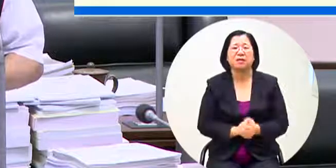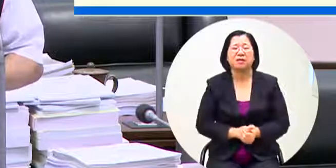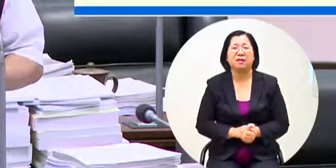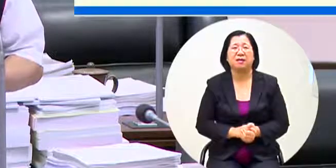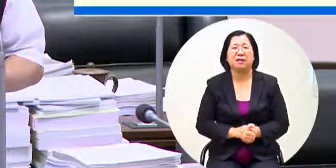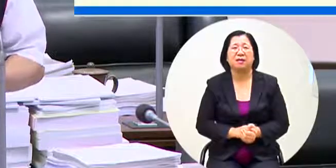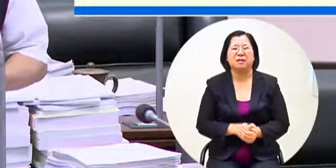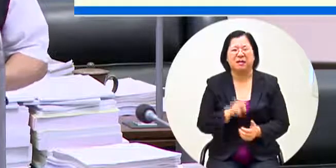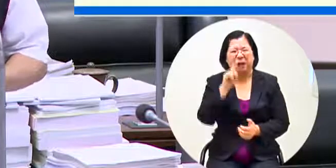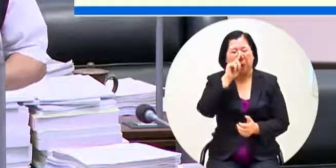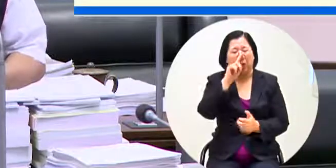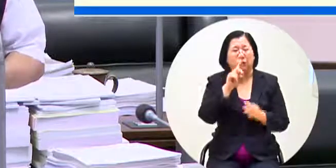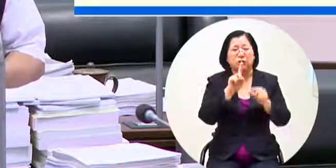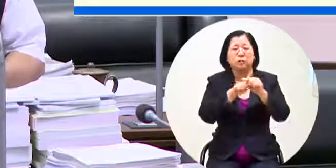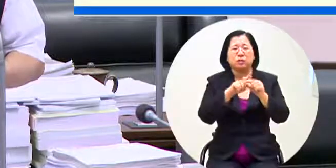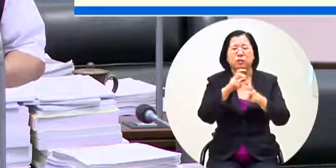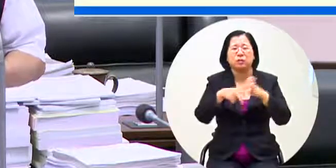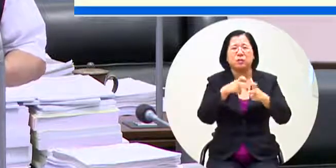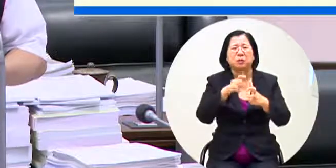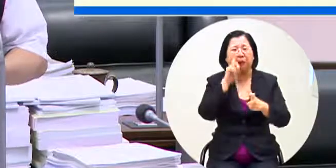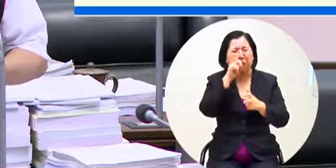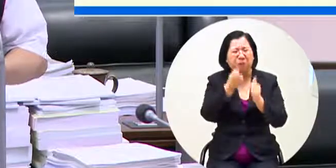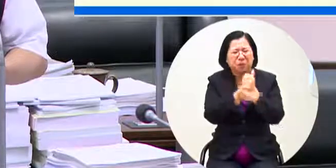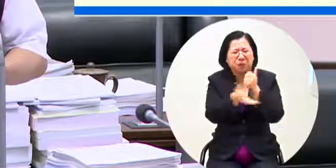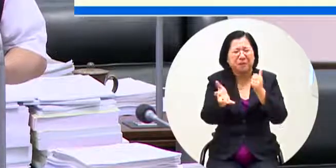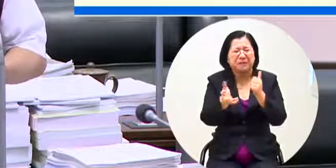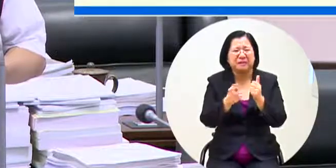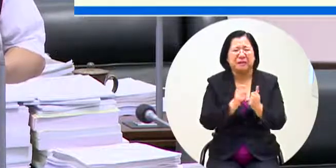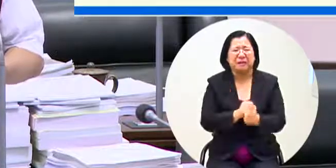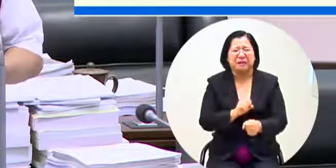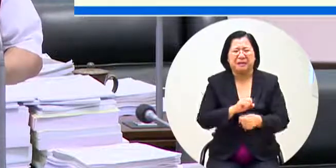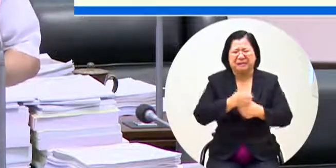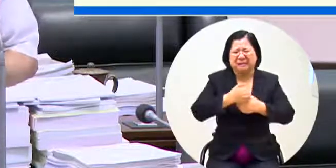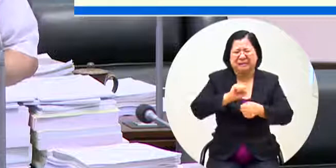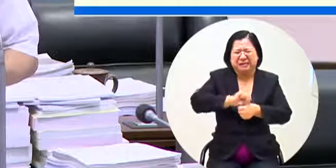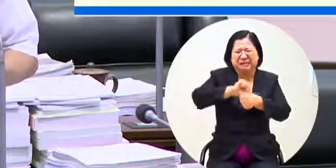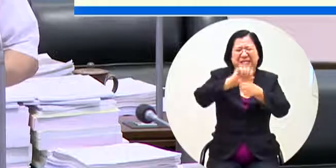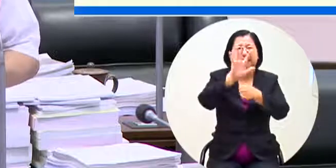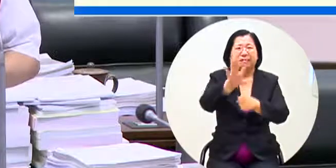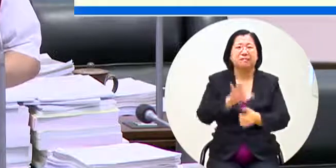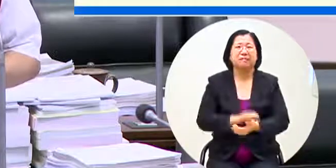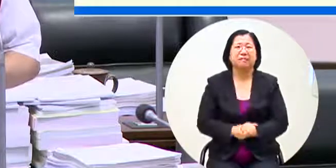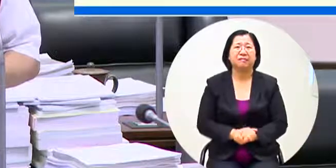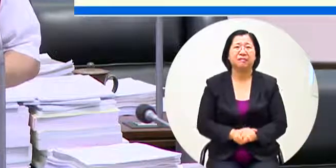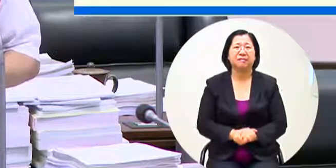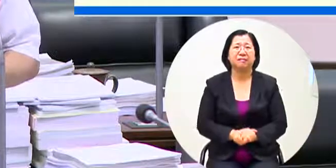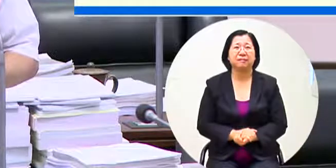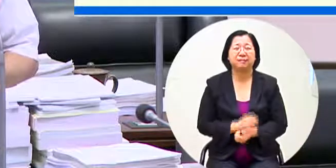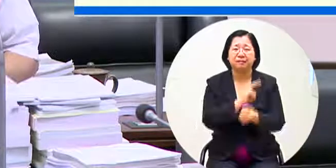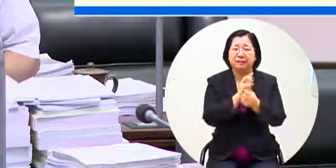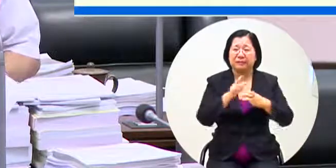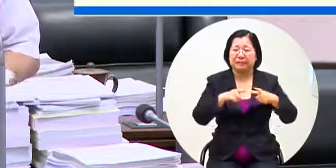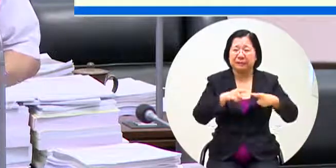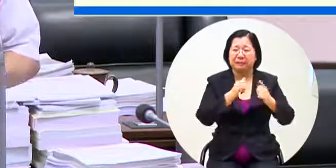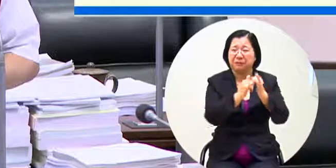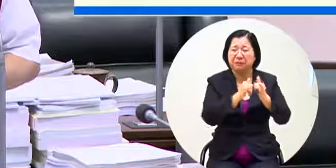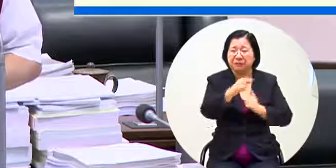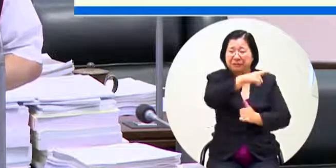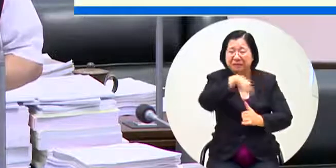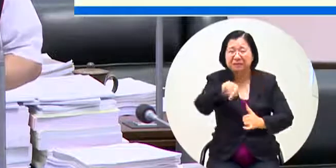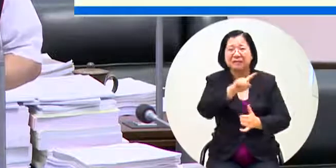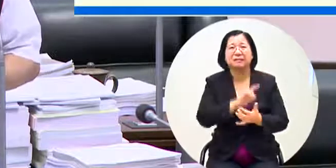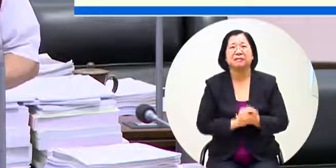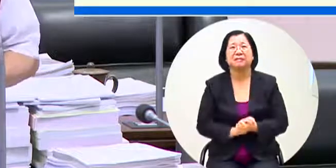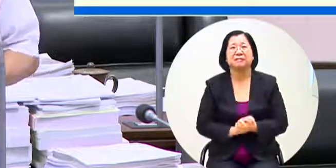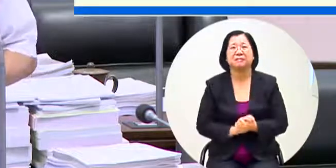吼，是一天比一天，去予临门人，去予咱啊，即、這个临门工业区。诶，这个伤